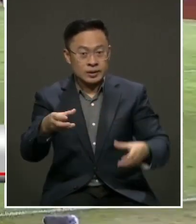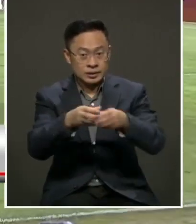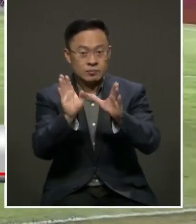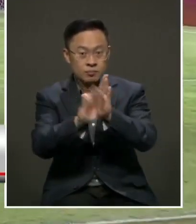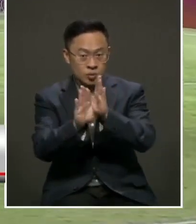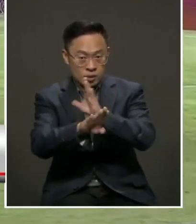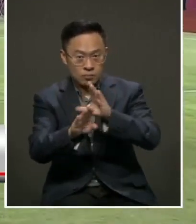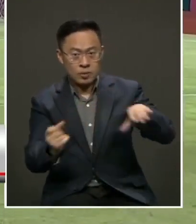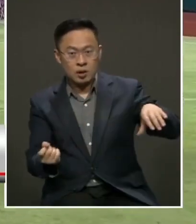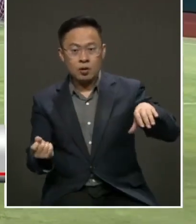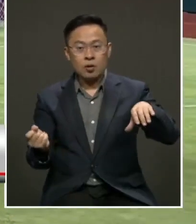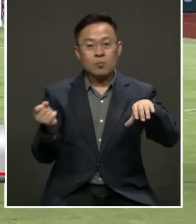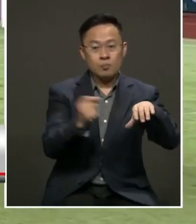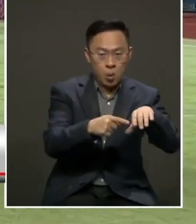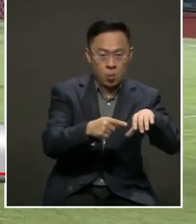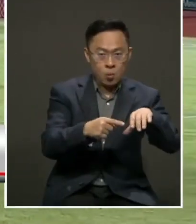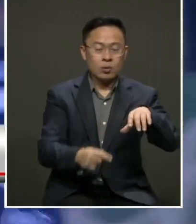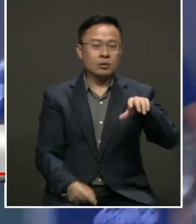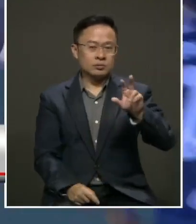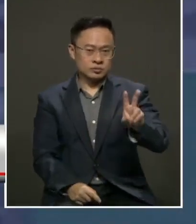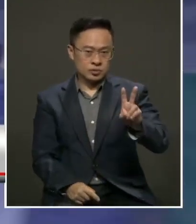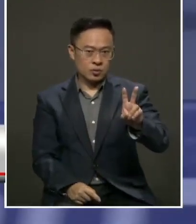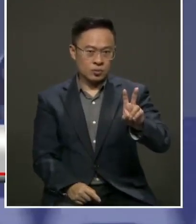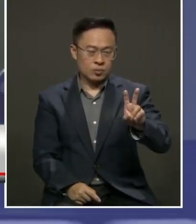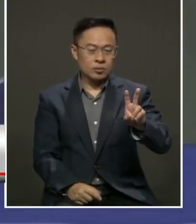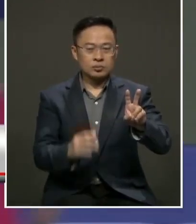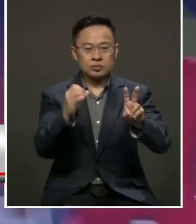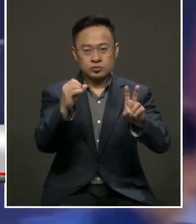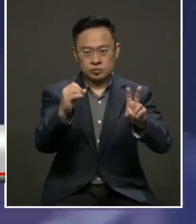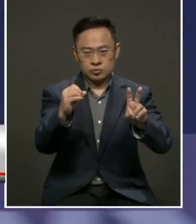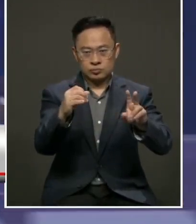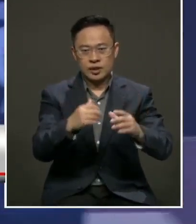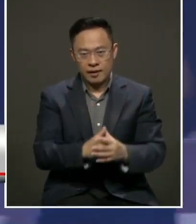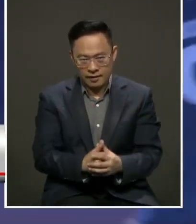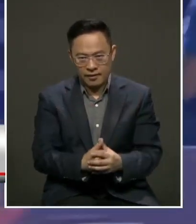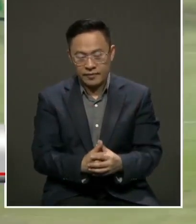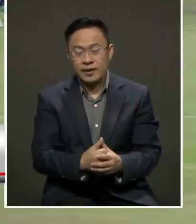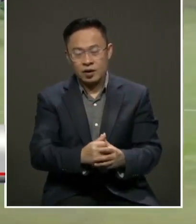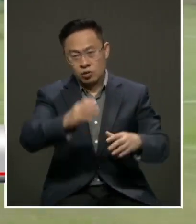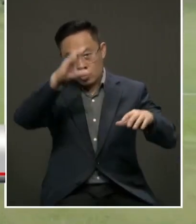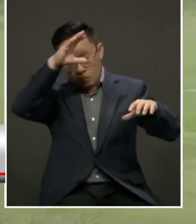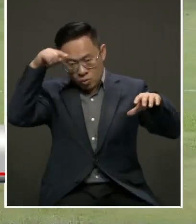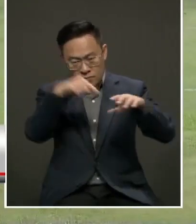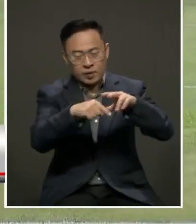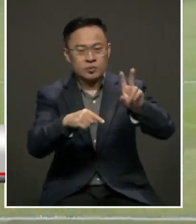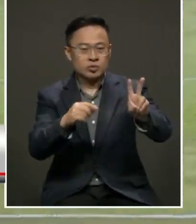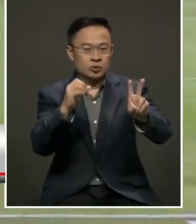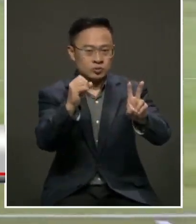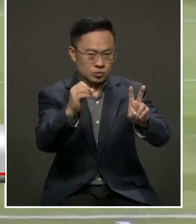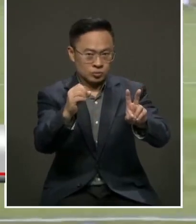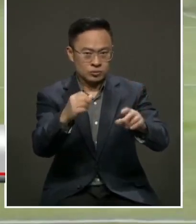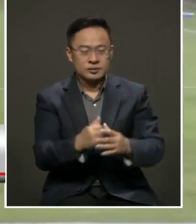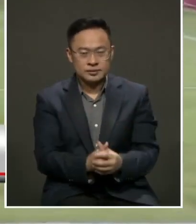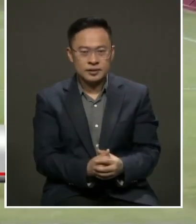ค่ะโกรันเคาสิทธิ์กระดกบอลโด่งๆมาให้ทางลอนซาย่าดุมบูย่าค่ะแล้วก็เทคตัวโหม่งขึ้นไปช่วยให้บุรีรัมย์บุกนำไปก่อ